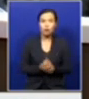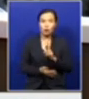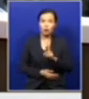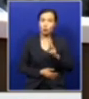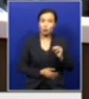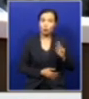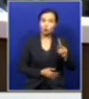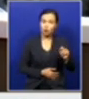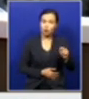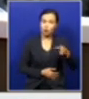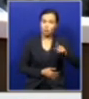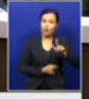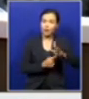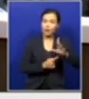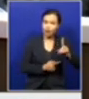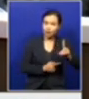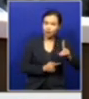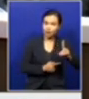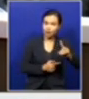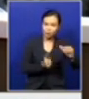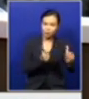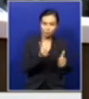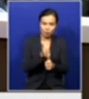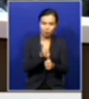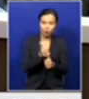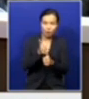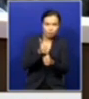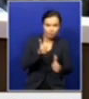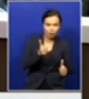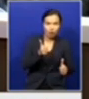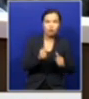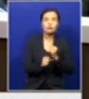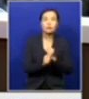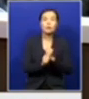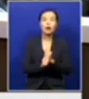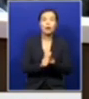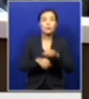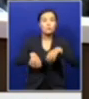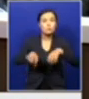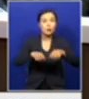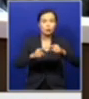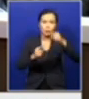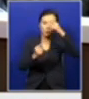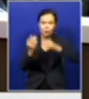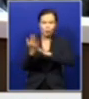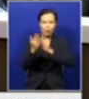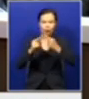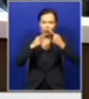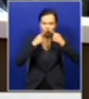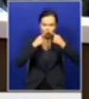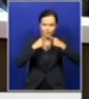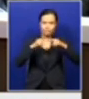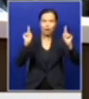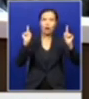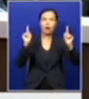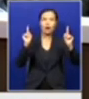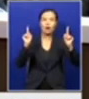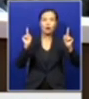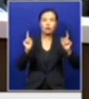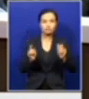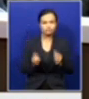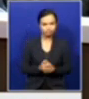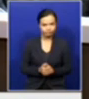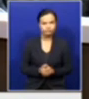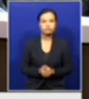ก็เอาปลัดกระทรวงกลับมาเป็นลูกน้องค่ะนี่คือการบริหารประเทศที่แปลกประหลาดพิสดารที่สุดเลยนะคะถือ